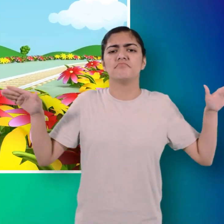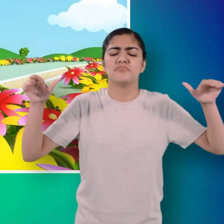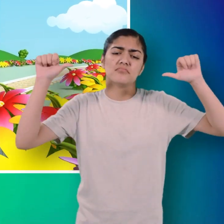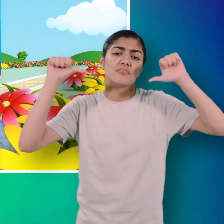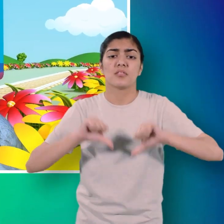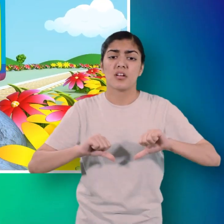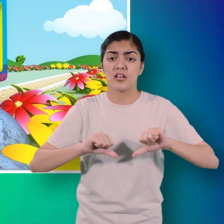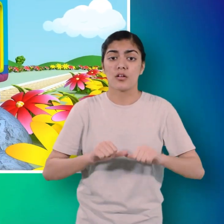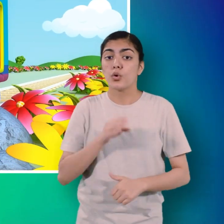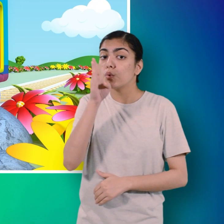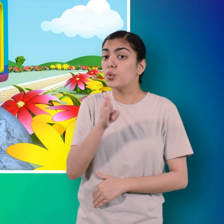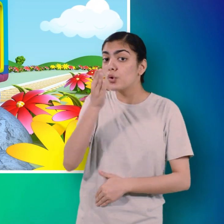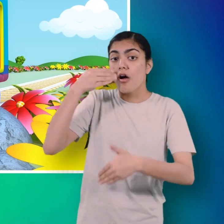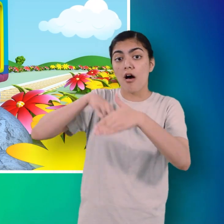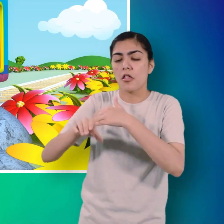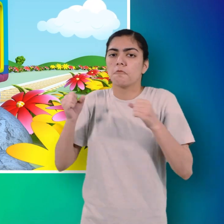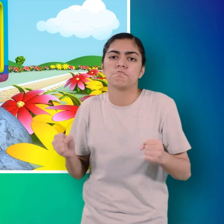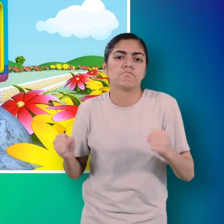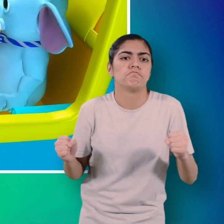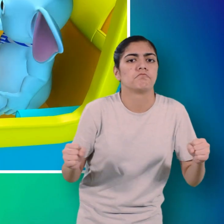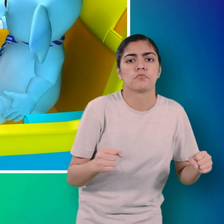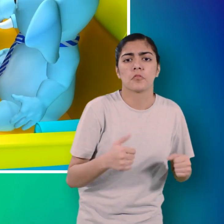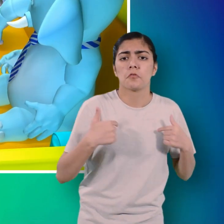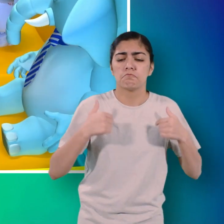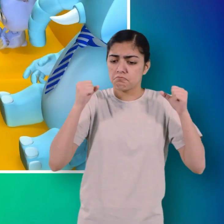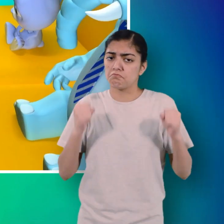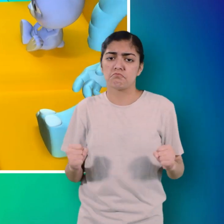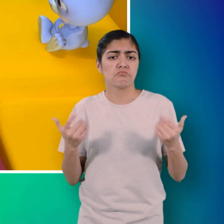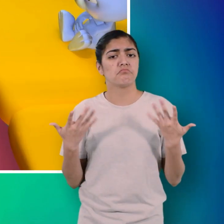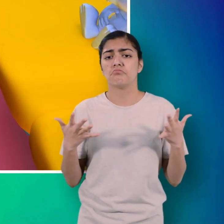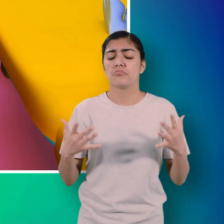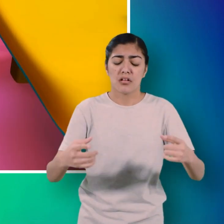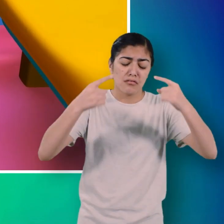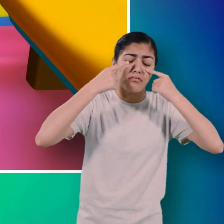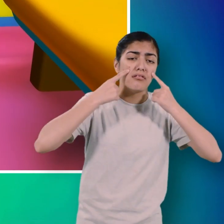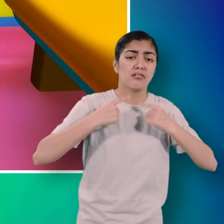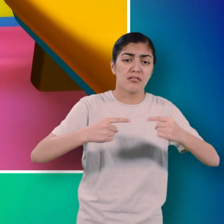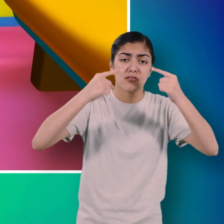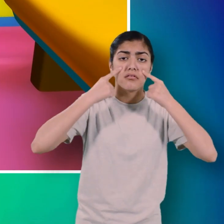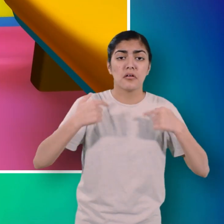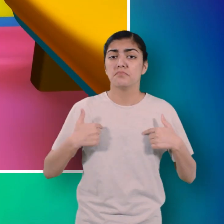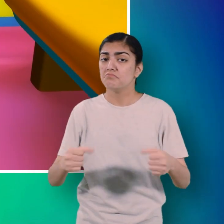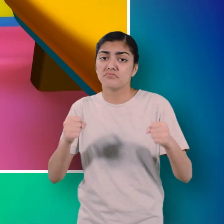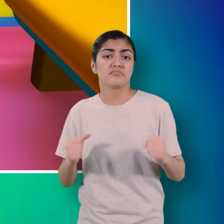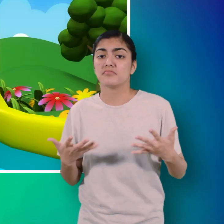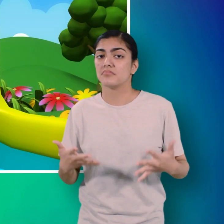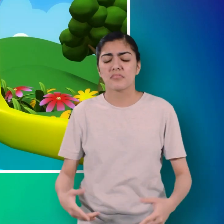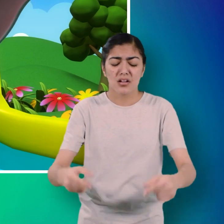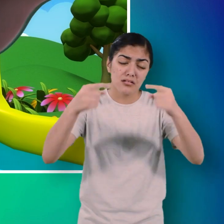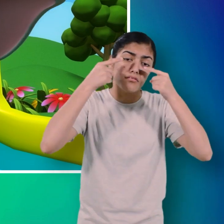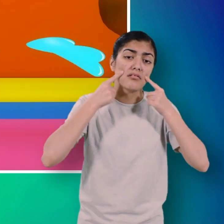तितली उड़ी उड़ न सकी, ट्रेन में चढ़ी सीट न मिली, सीट न मिली तो रोने